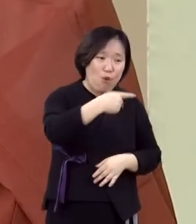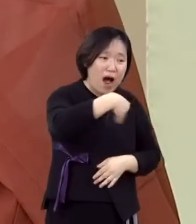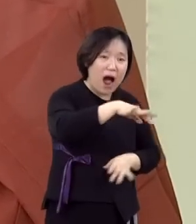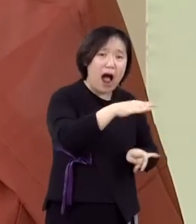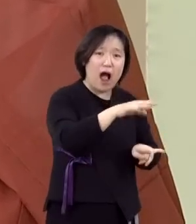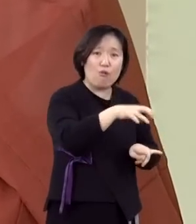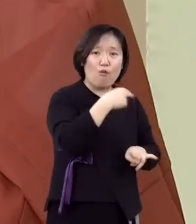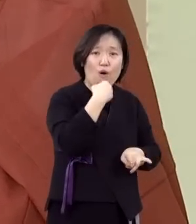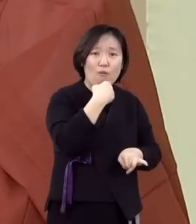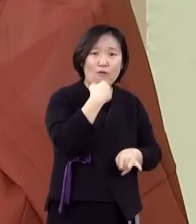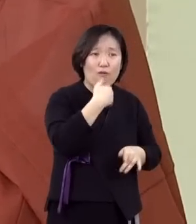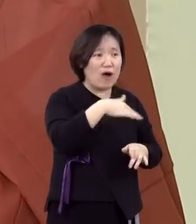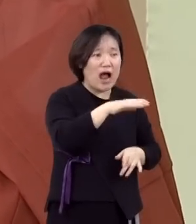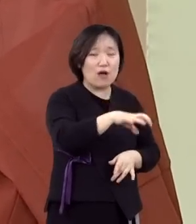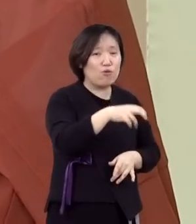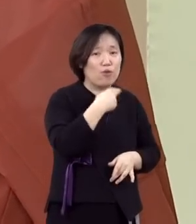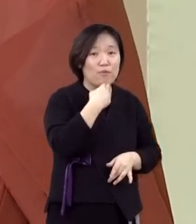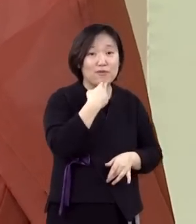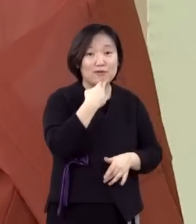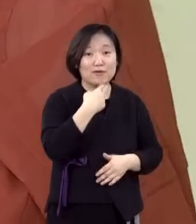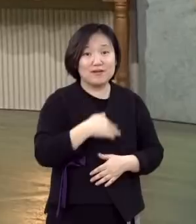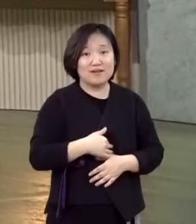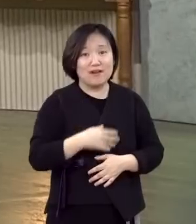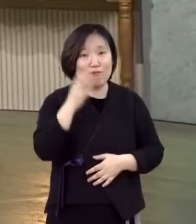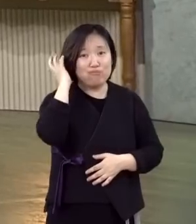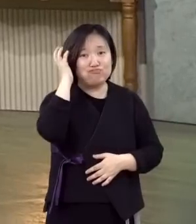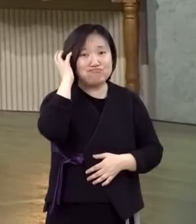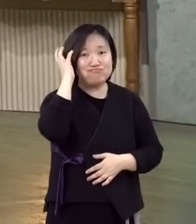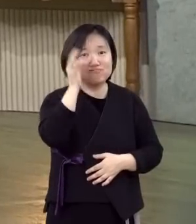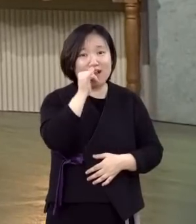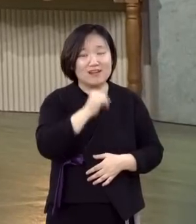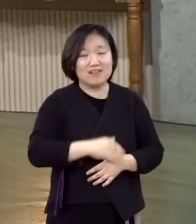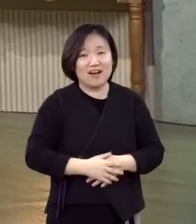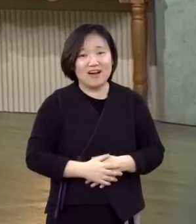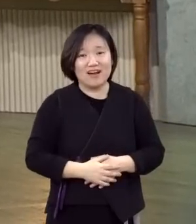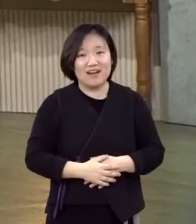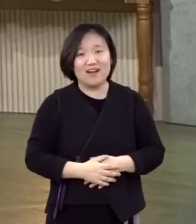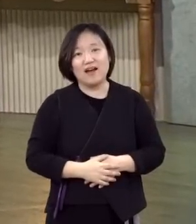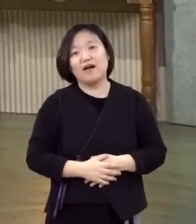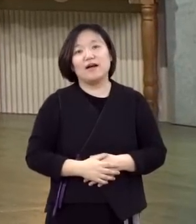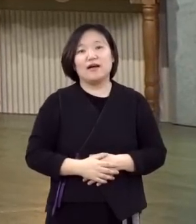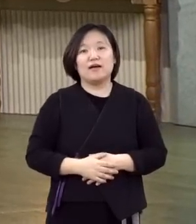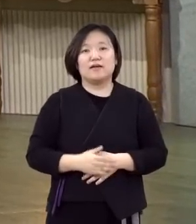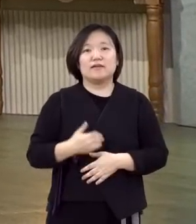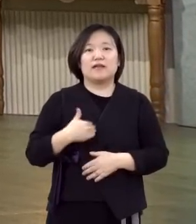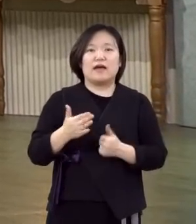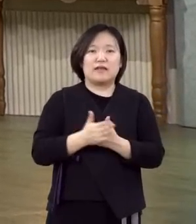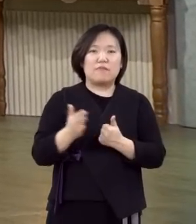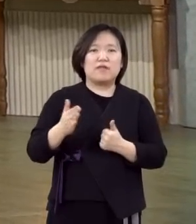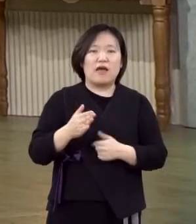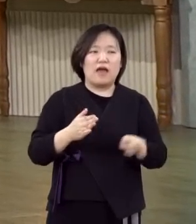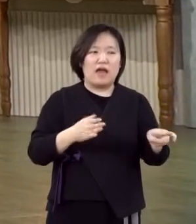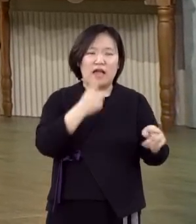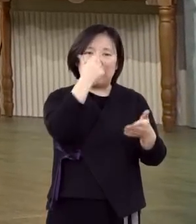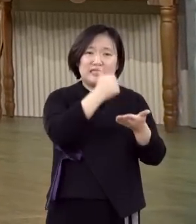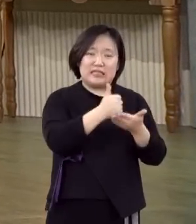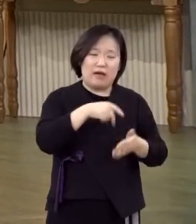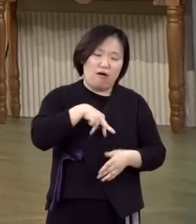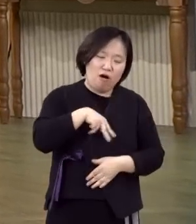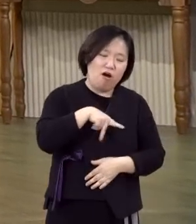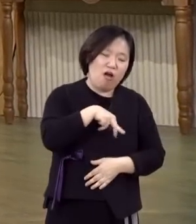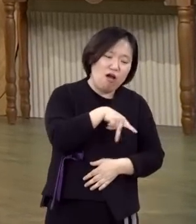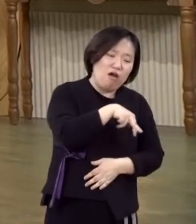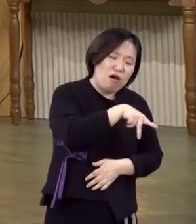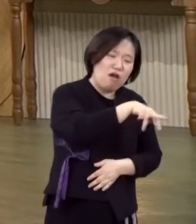완전히 무력감을느꼈다.그는도망자신분이었기에 사람들의눈을피해계속